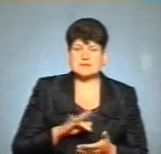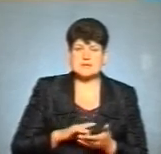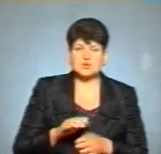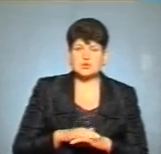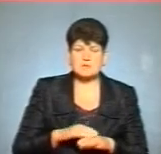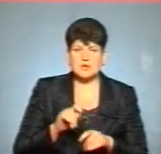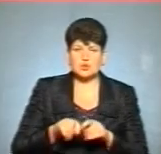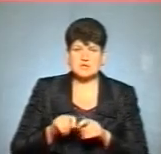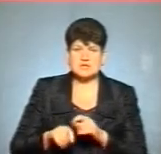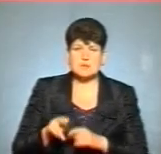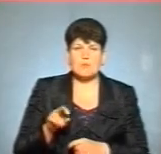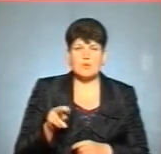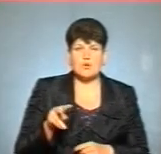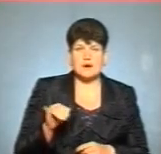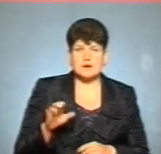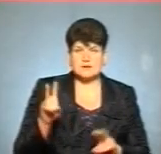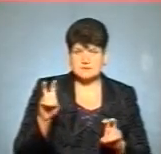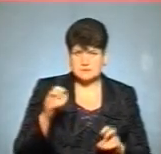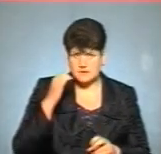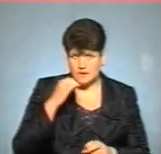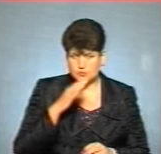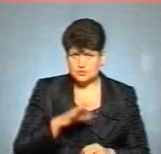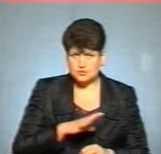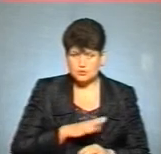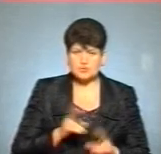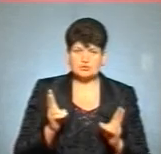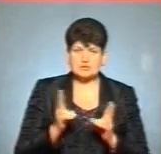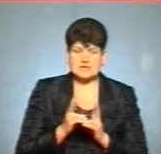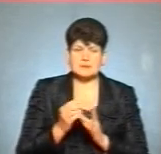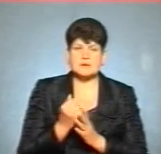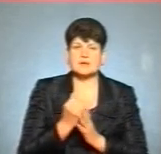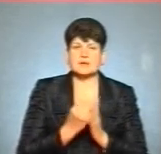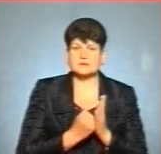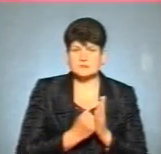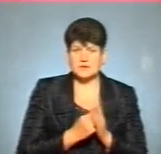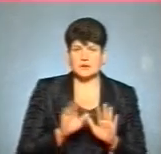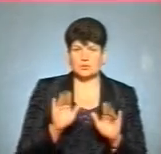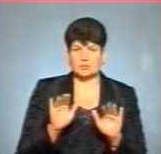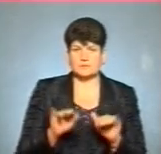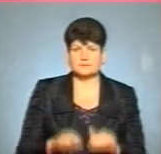досліджень «Поліс». Я вам дякую, що були з нами, зустрінемося на Суспільному. Як завжди, до побачення.